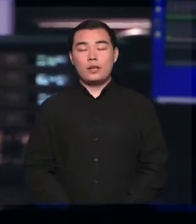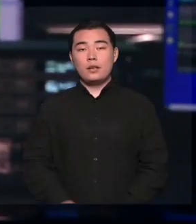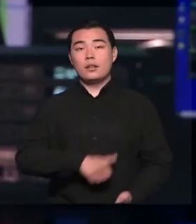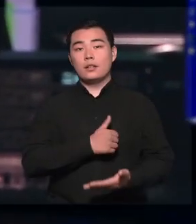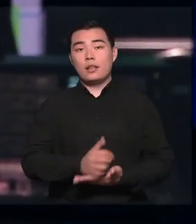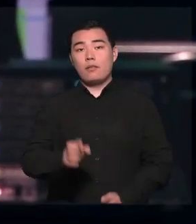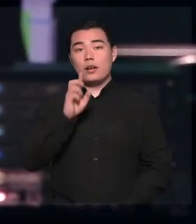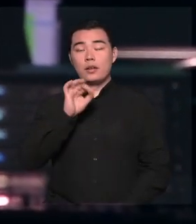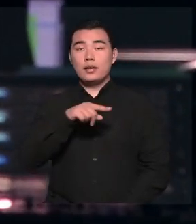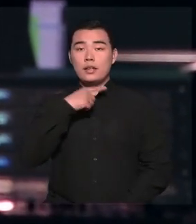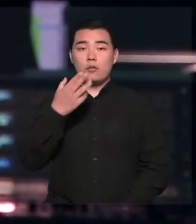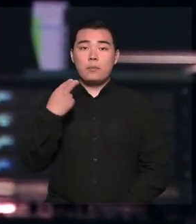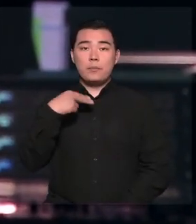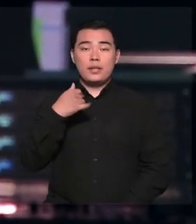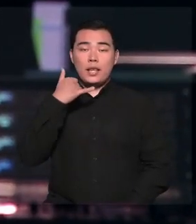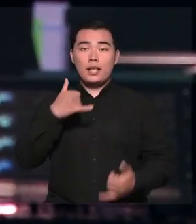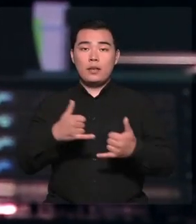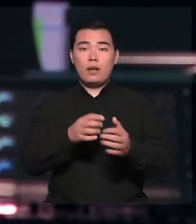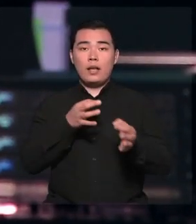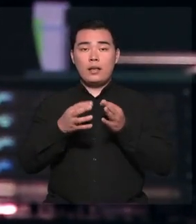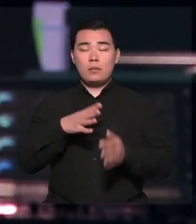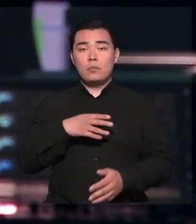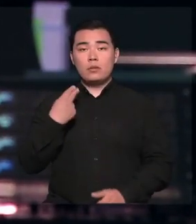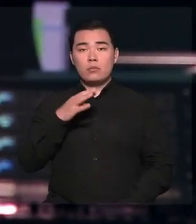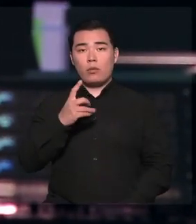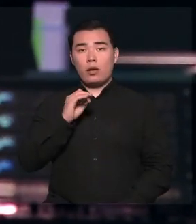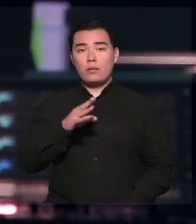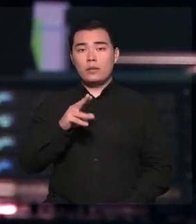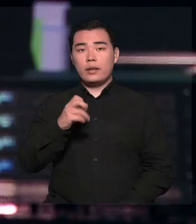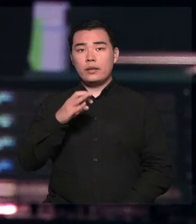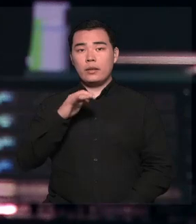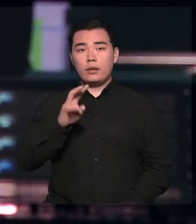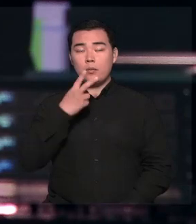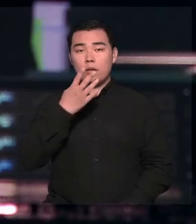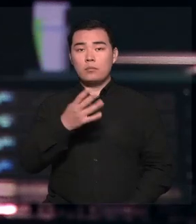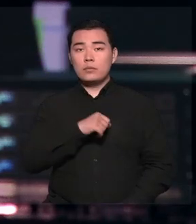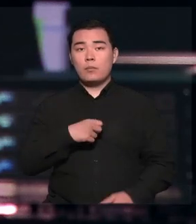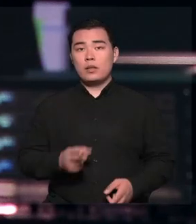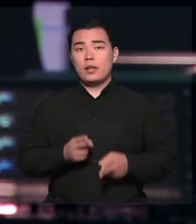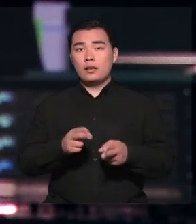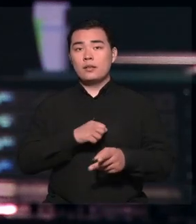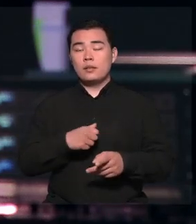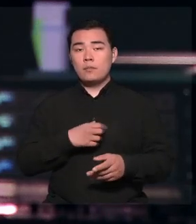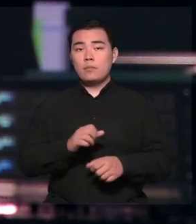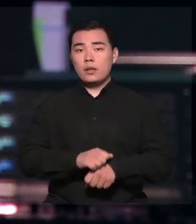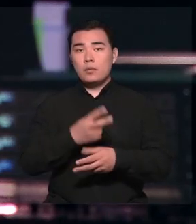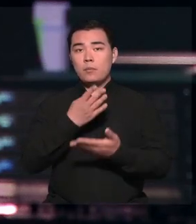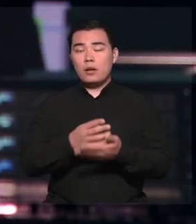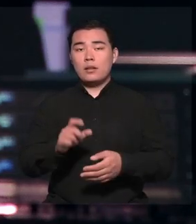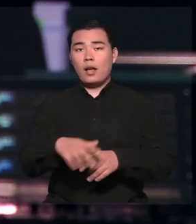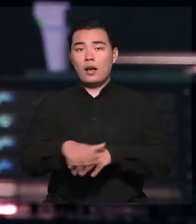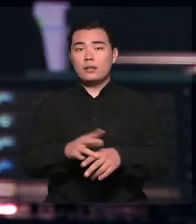Мемлекет башысымен Ресей президенті телефонмен сөйлесті. Қасым Жомарт Тоқаев Дағыстанда болған лаңкестік әрекеттен көптеген адамның қаза